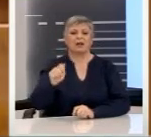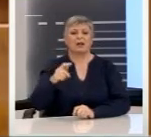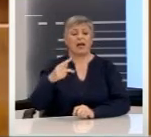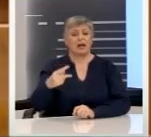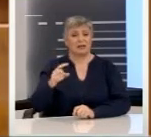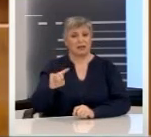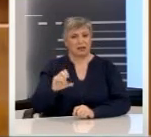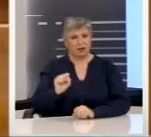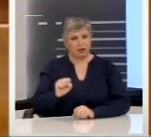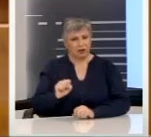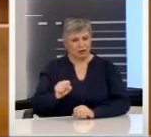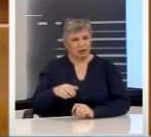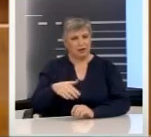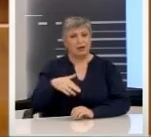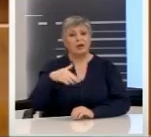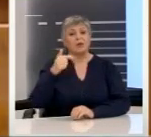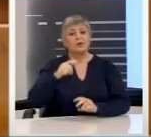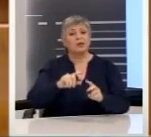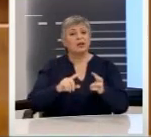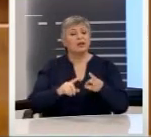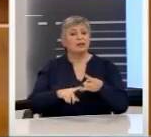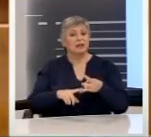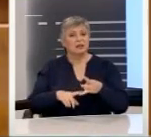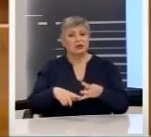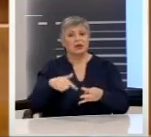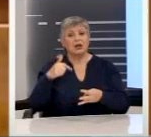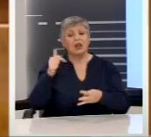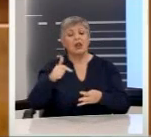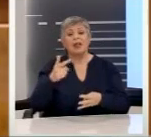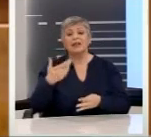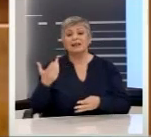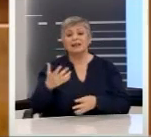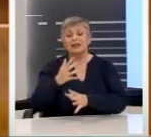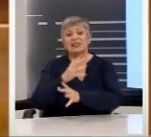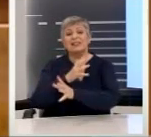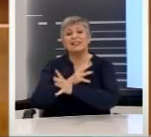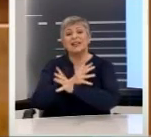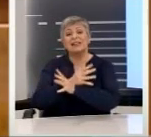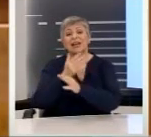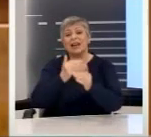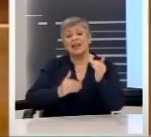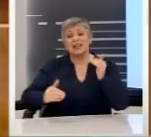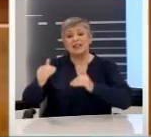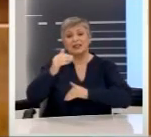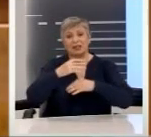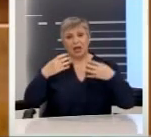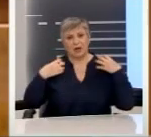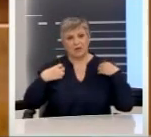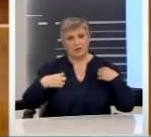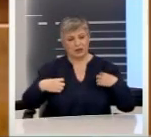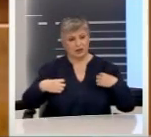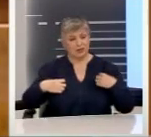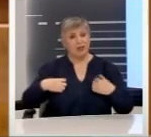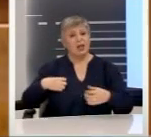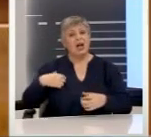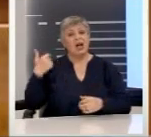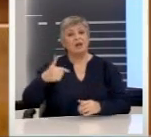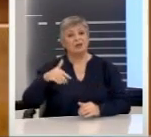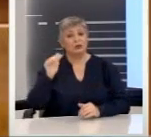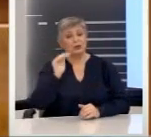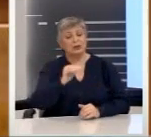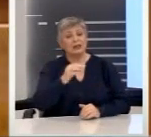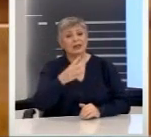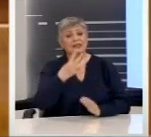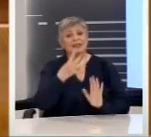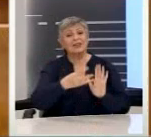Τρίτον, γίνεται επισήμανση από τον αρμόδιο εισαγγελέα εφετών των τριών καταθέσεων του Γιαννουσάκη, που τις προσκόμισε